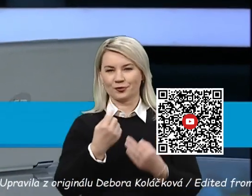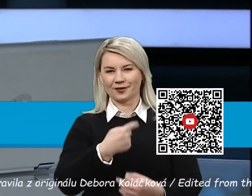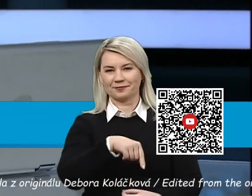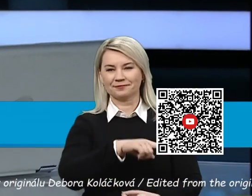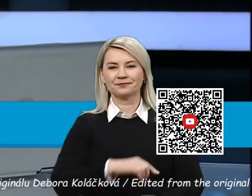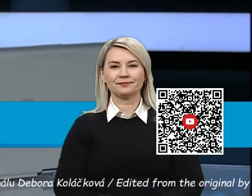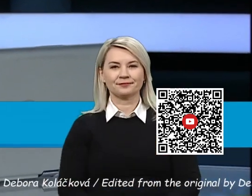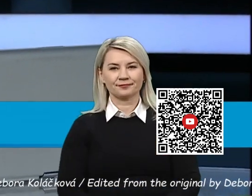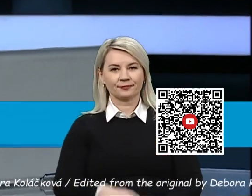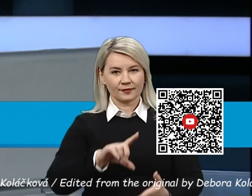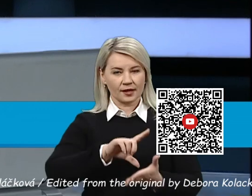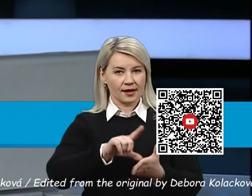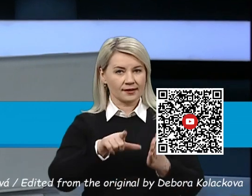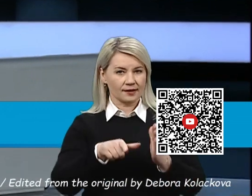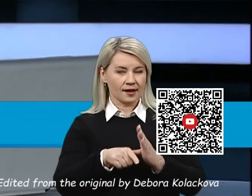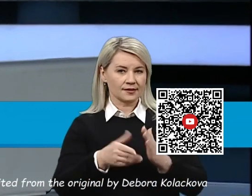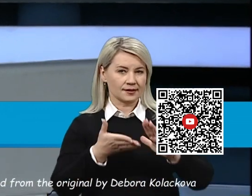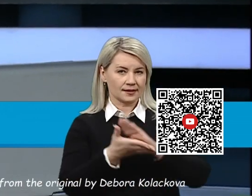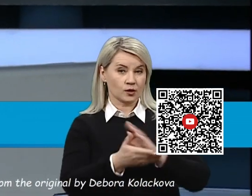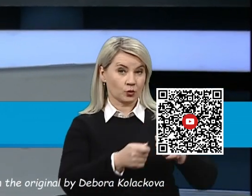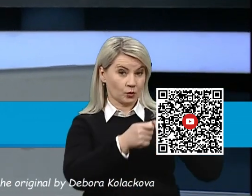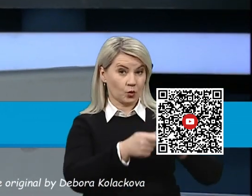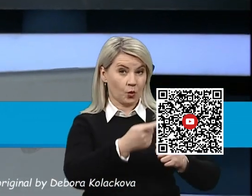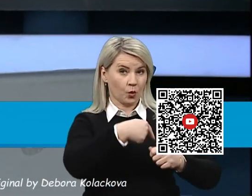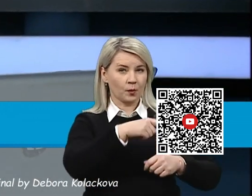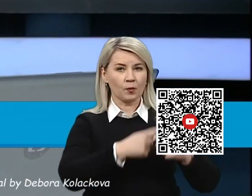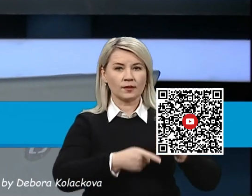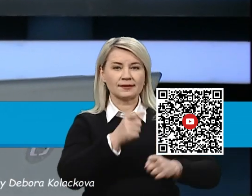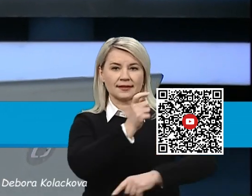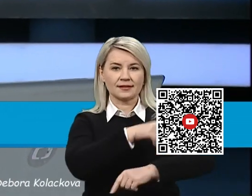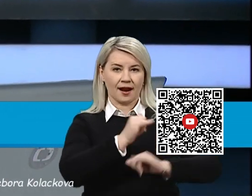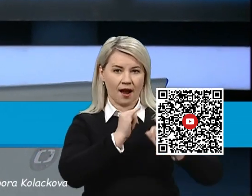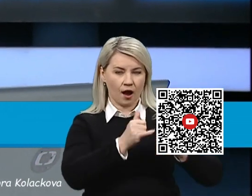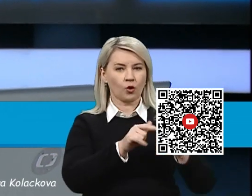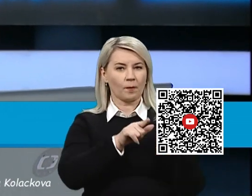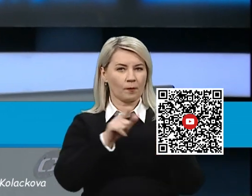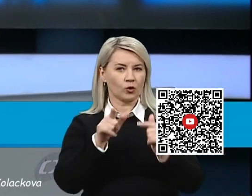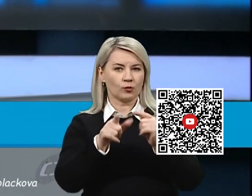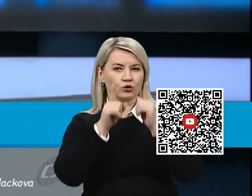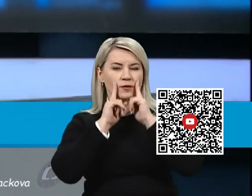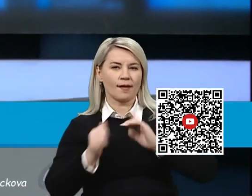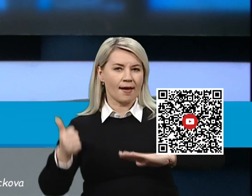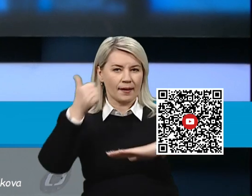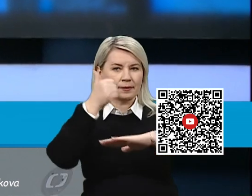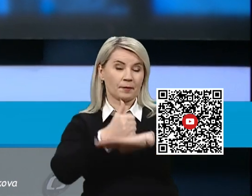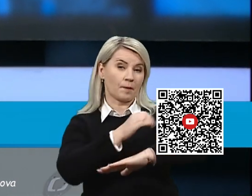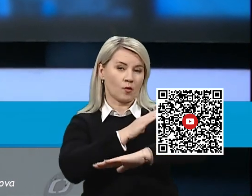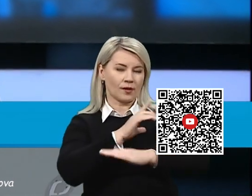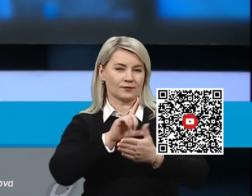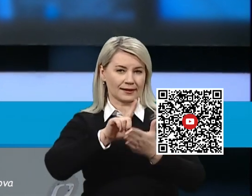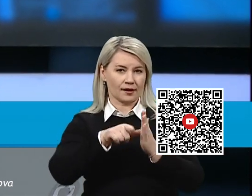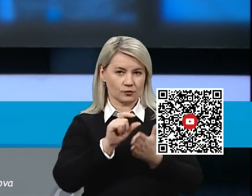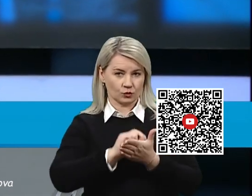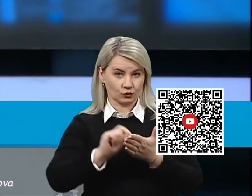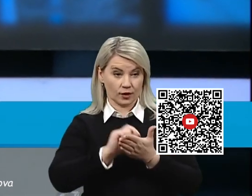Krajský zastupitelský klub ANO vyjádřil podporu hejtmanovi Moravskoslezského kraje. Jednal o tom dnes odpoledne. Straničtí